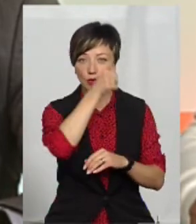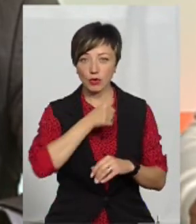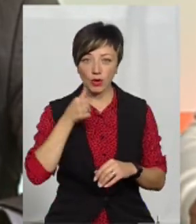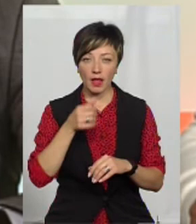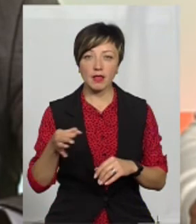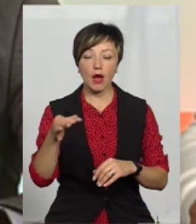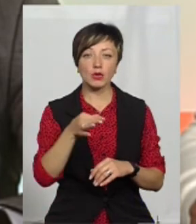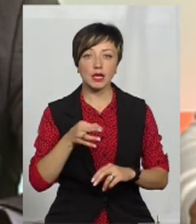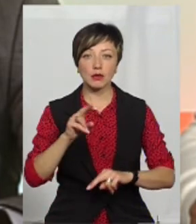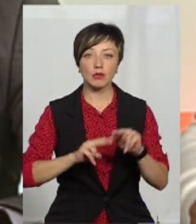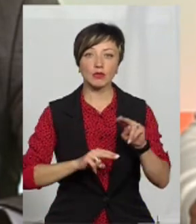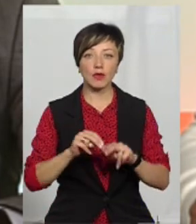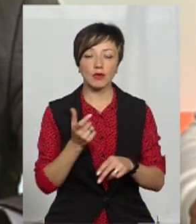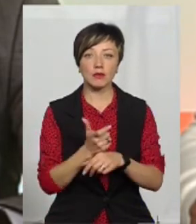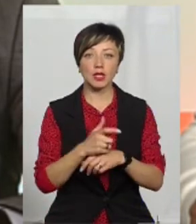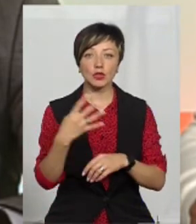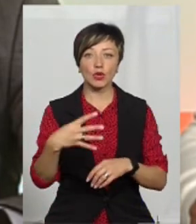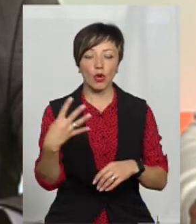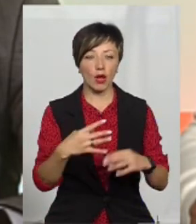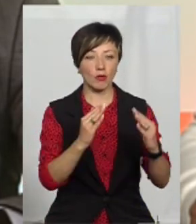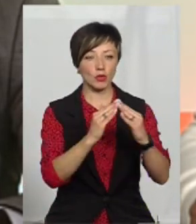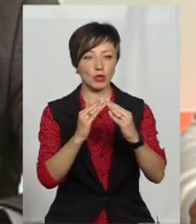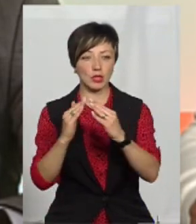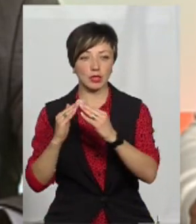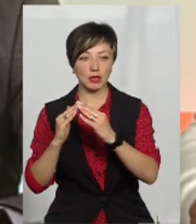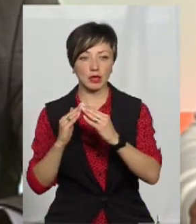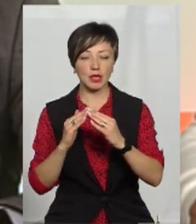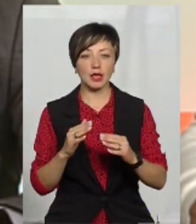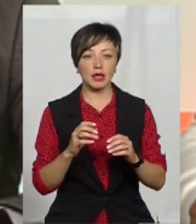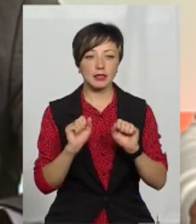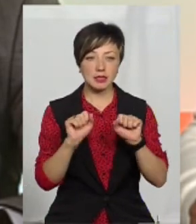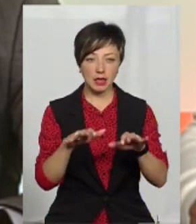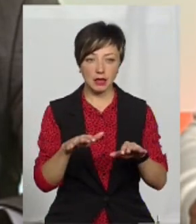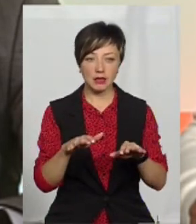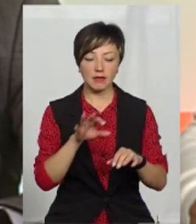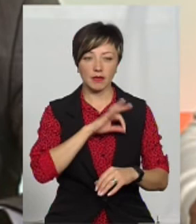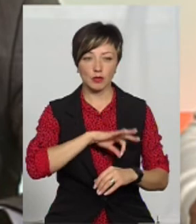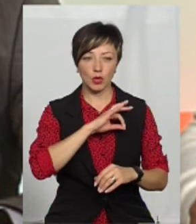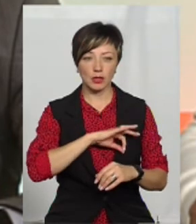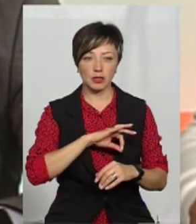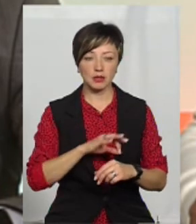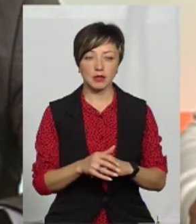вірю, що на Озерні побудували біля 40 будинків, які побудували і здали.